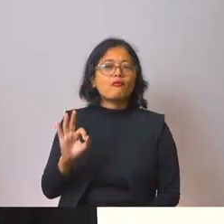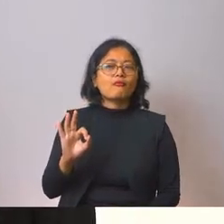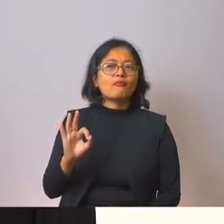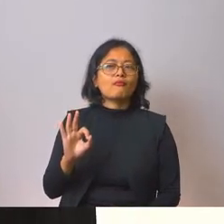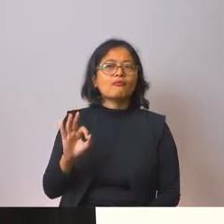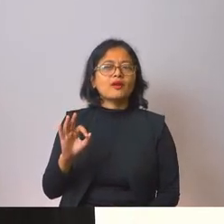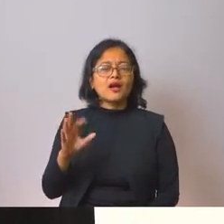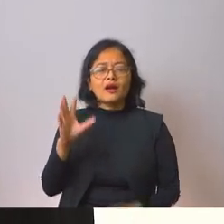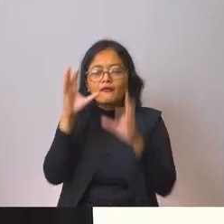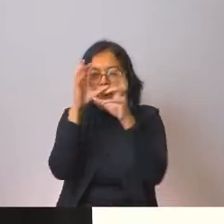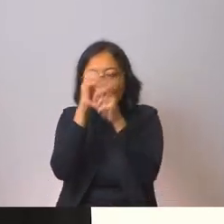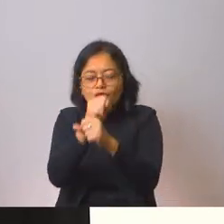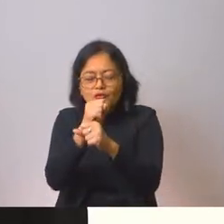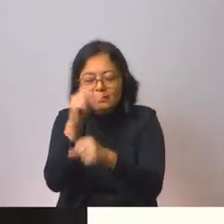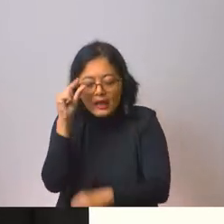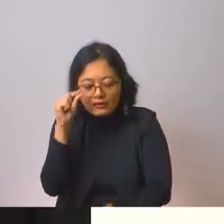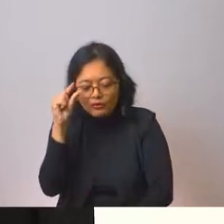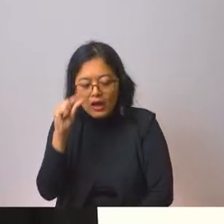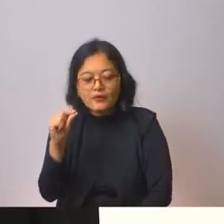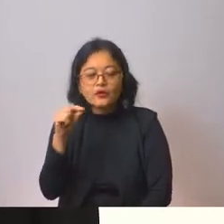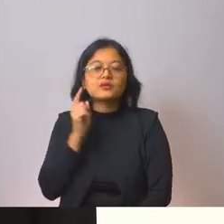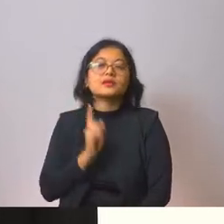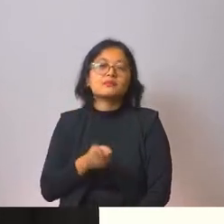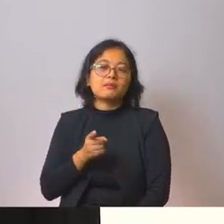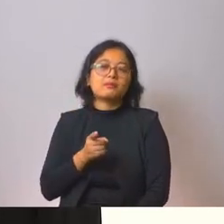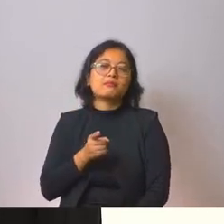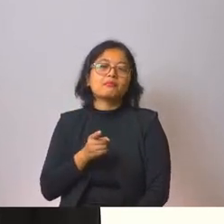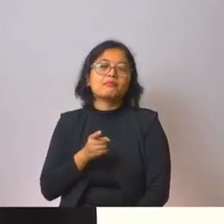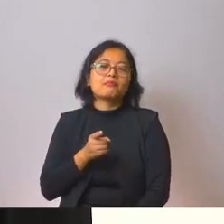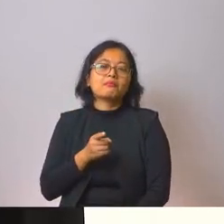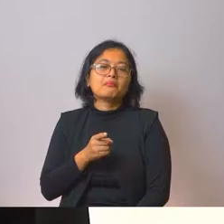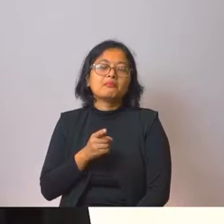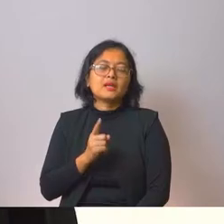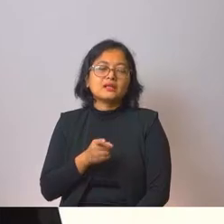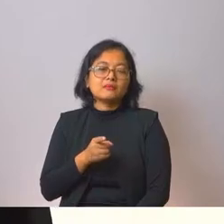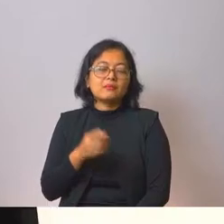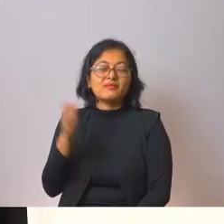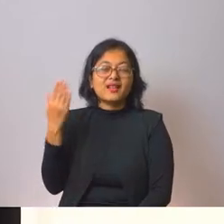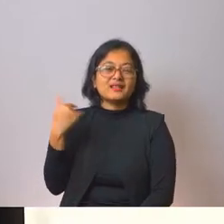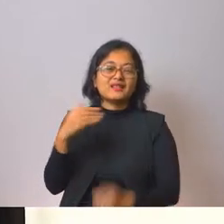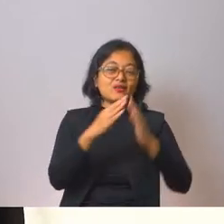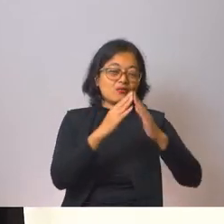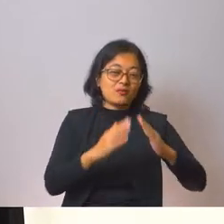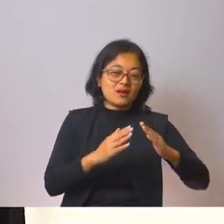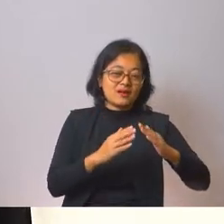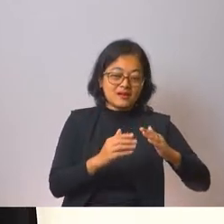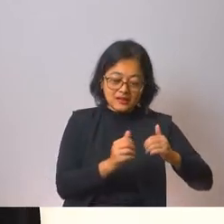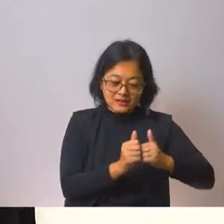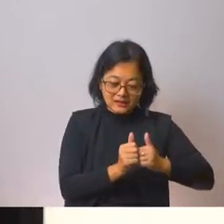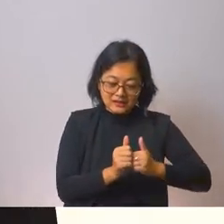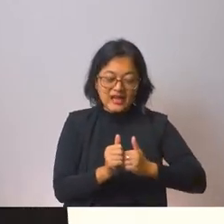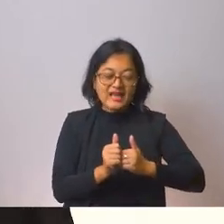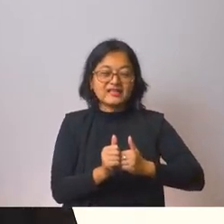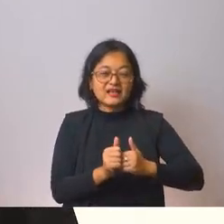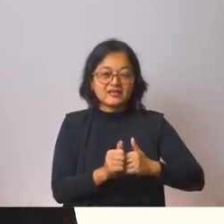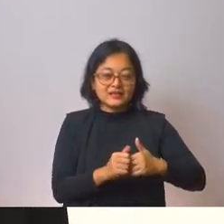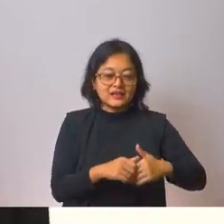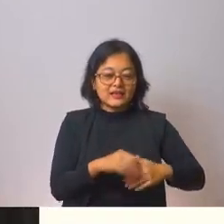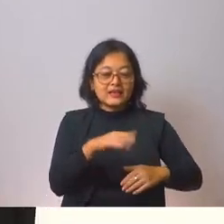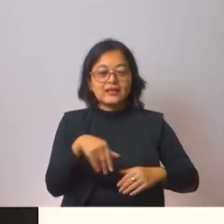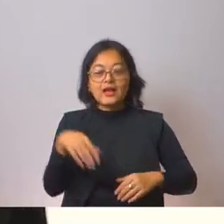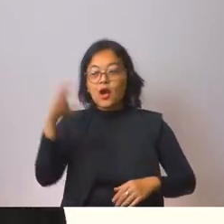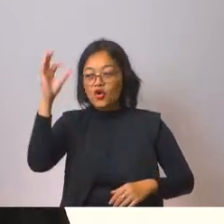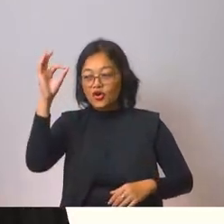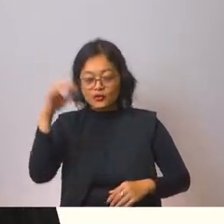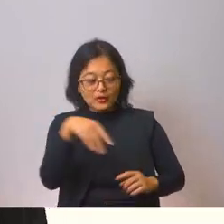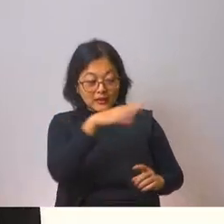bola nemenin ayahnya yang tidak paham apa yang dia tonton juga. Oke. Baik, ini sampel yang menarik. Oke, thank you Kak Kisya. Mic-nya